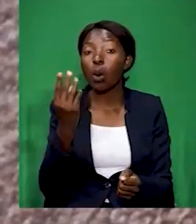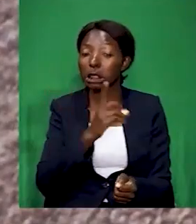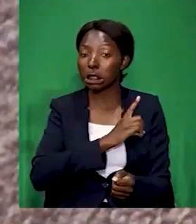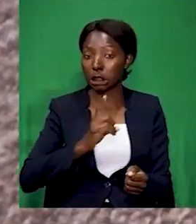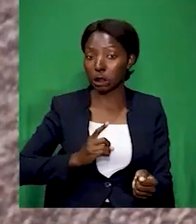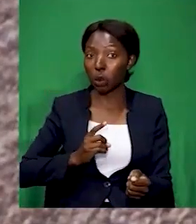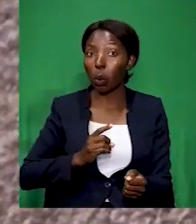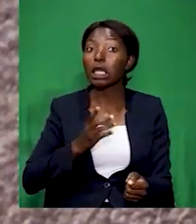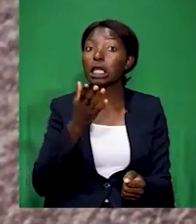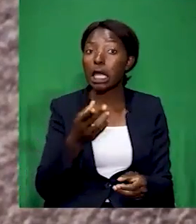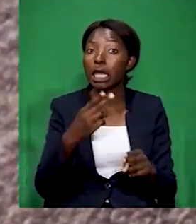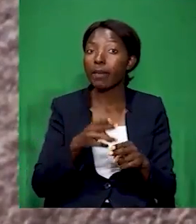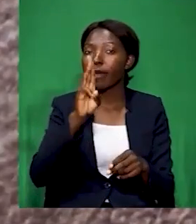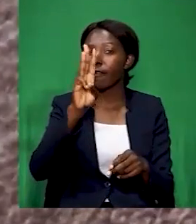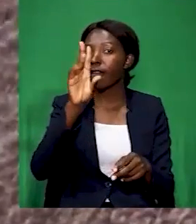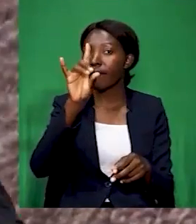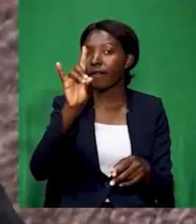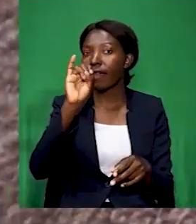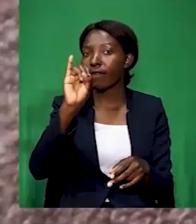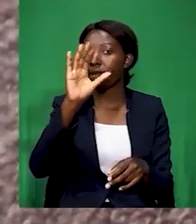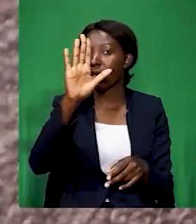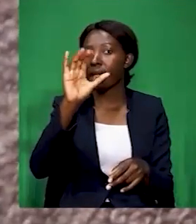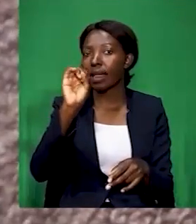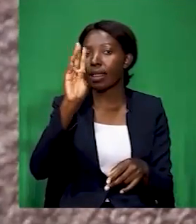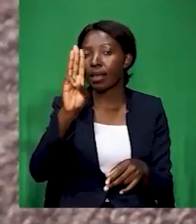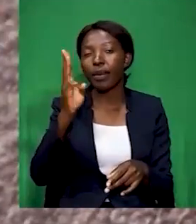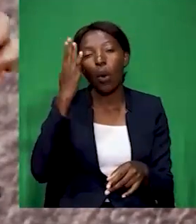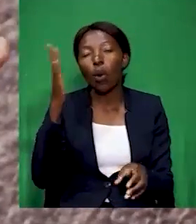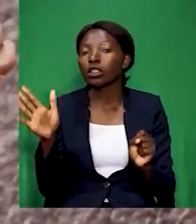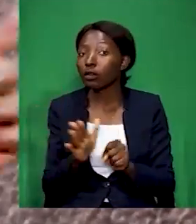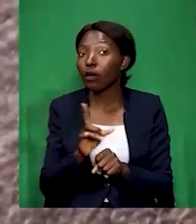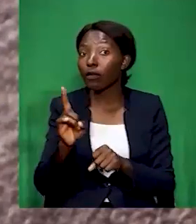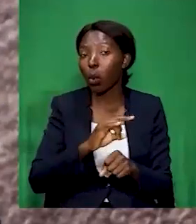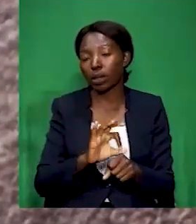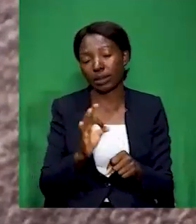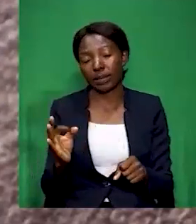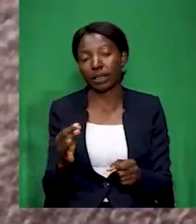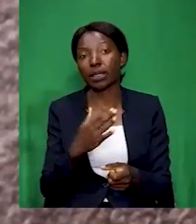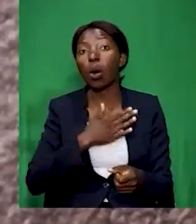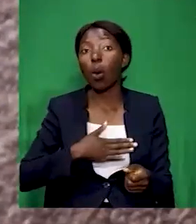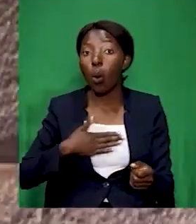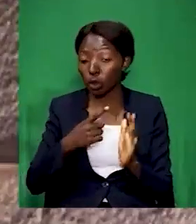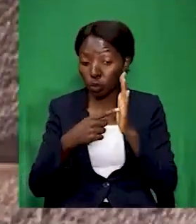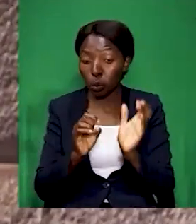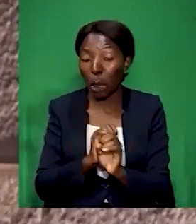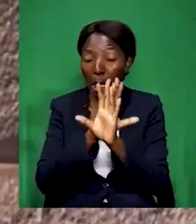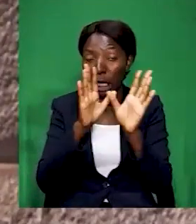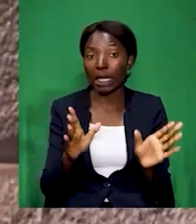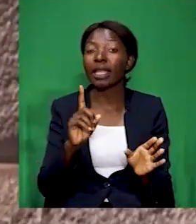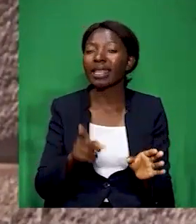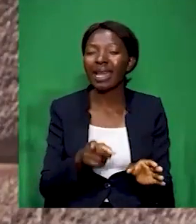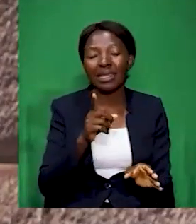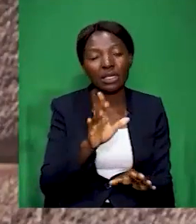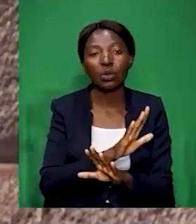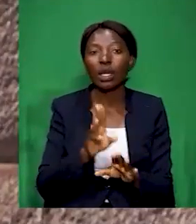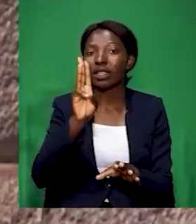mudhikoni anga aripo anonzi Firipi akanga akazara nemweya mutsvene regai ndingobva ndaisa pachena kuti uyu